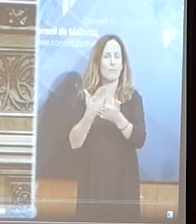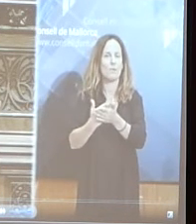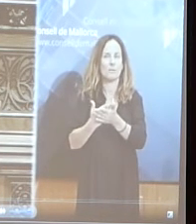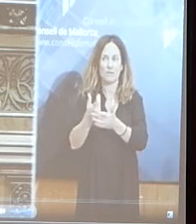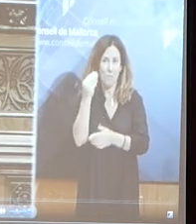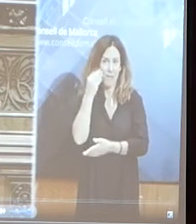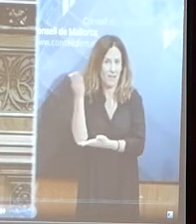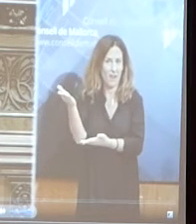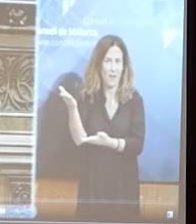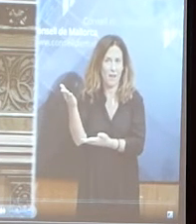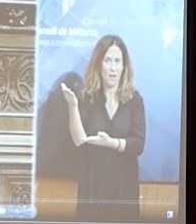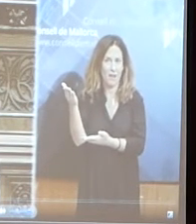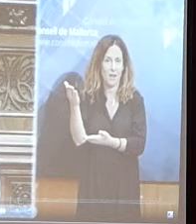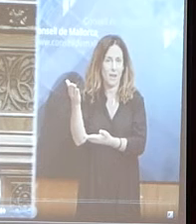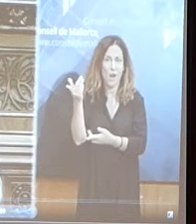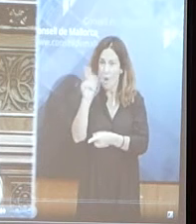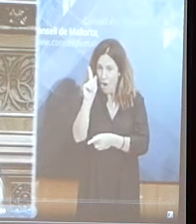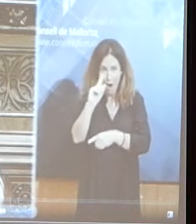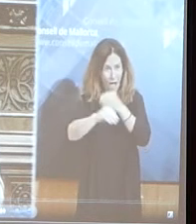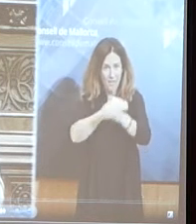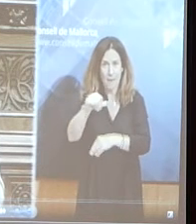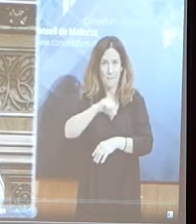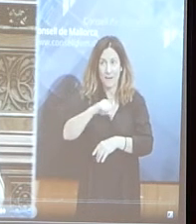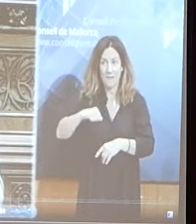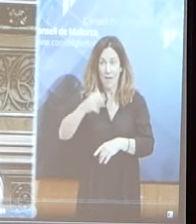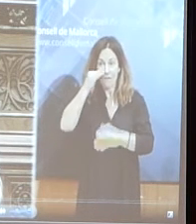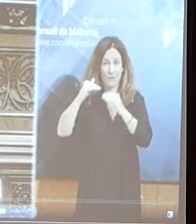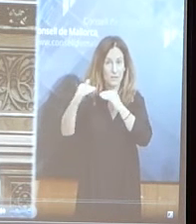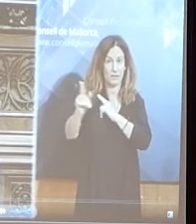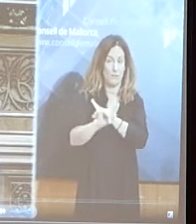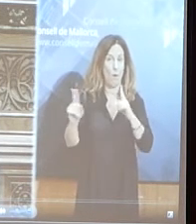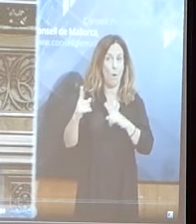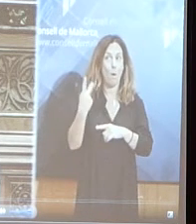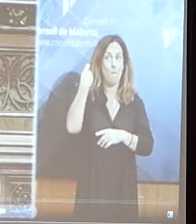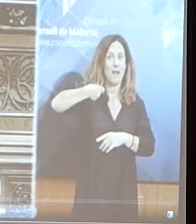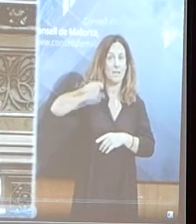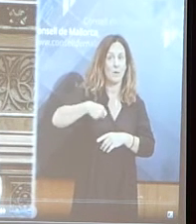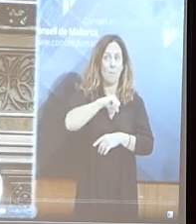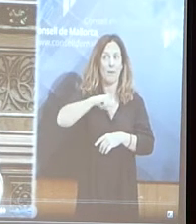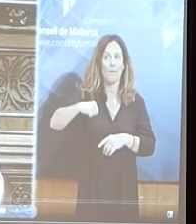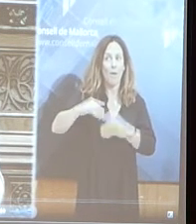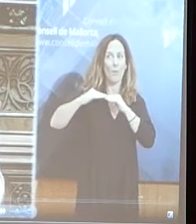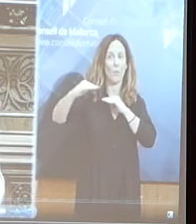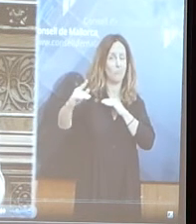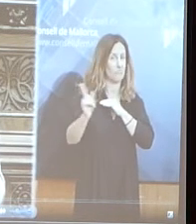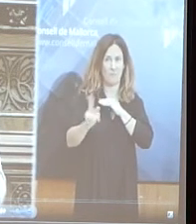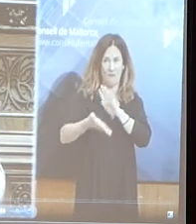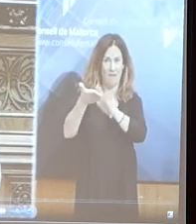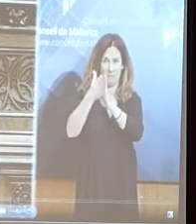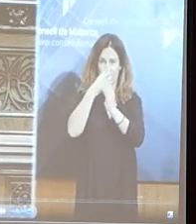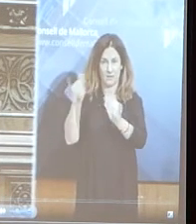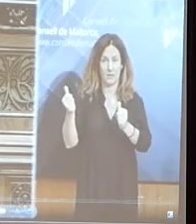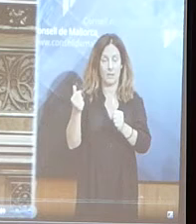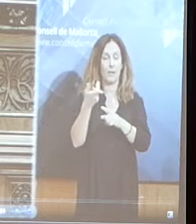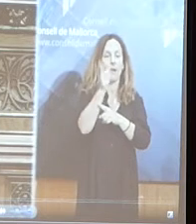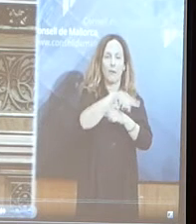farsa, no vagi a la privada, que no és sostenible les pensions privades d'aquest país. I en canvi estan